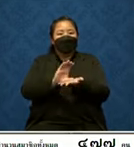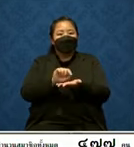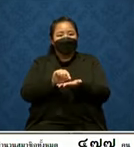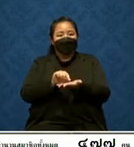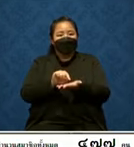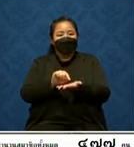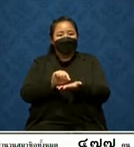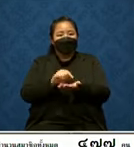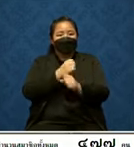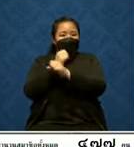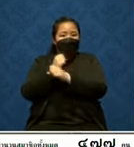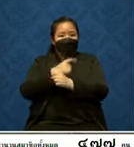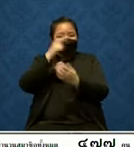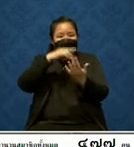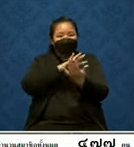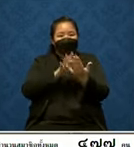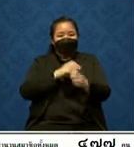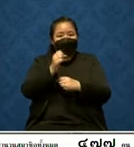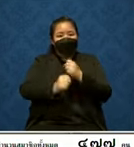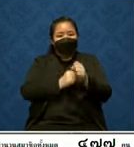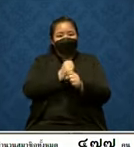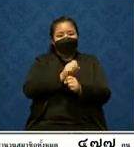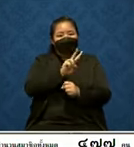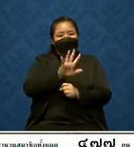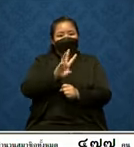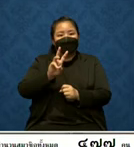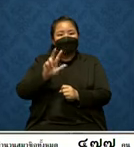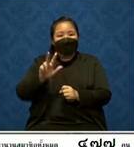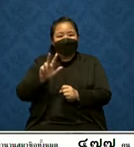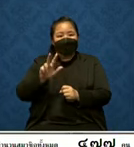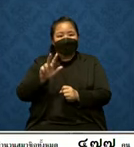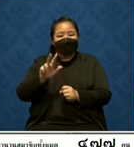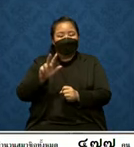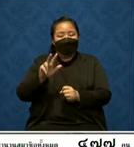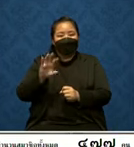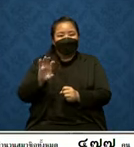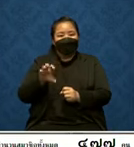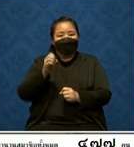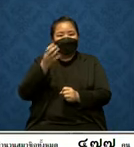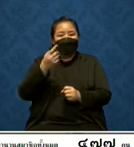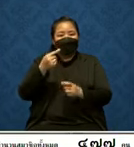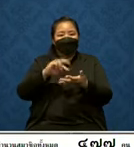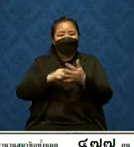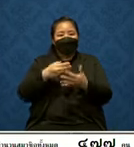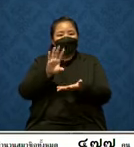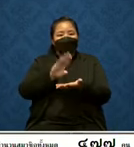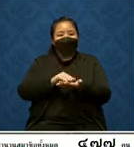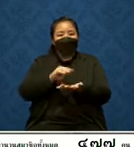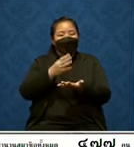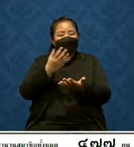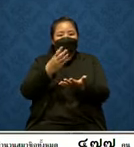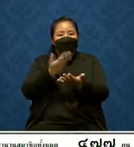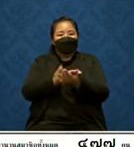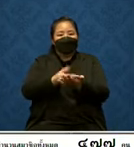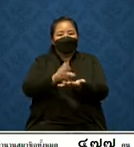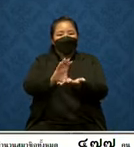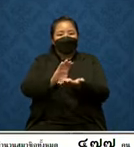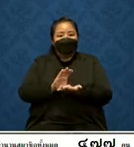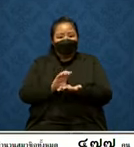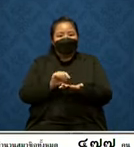คโนโลยีป้องกันประเทศในปี2563นี้จากงบก็แสดงผลดำเนินงานว่าได้รับเงินอุดหนุนจากรัฐ